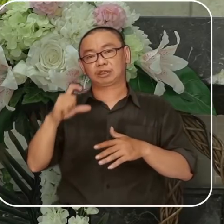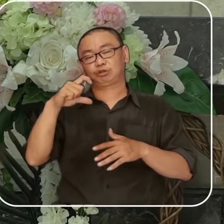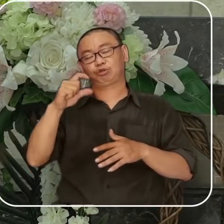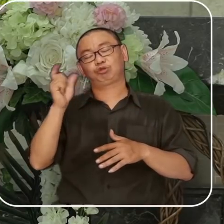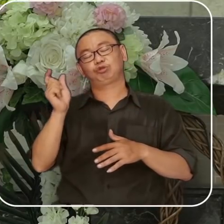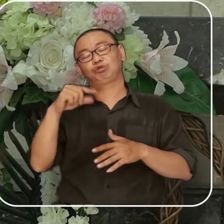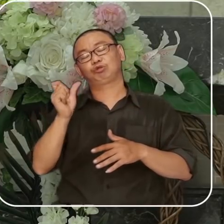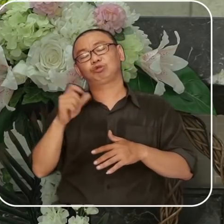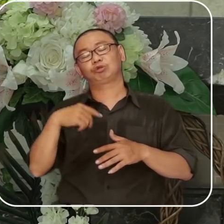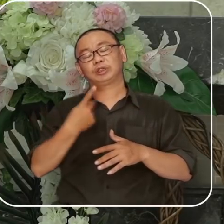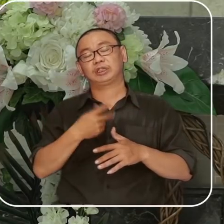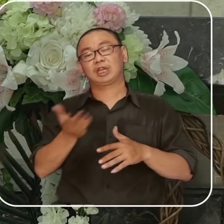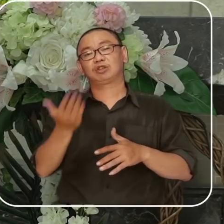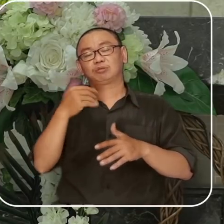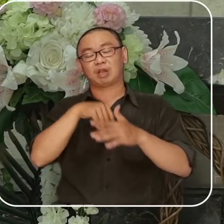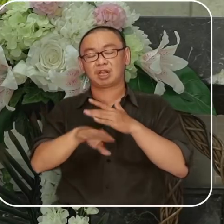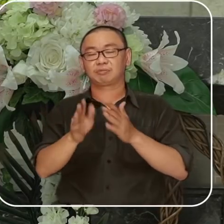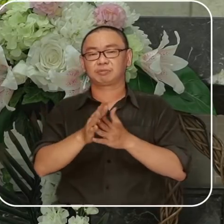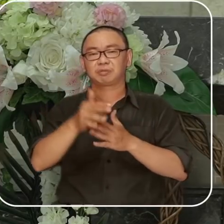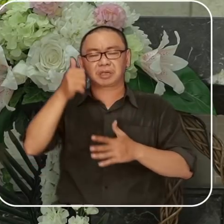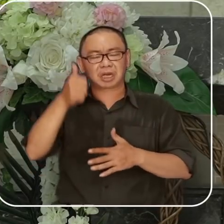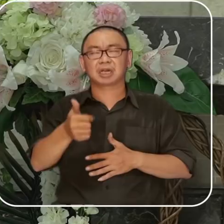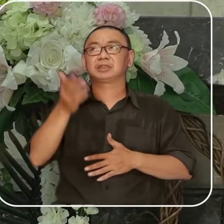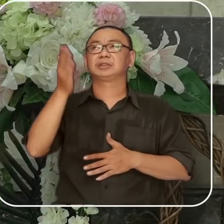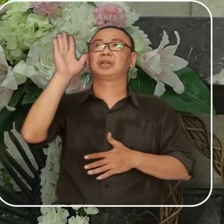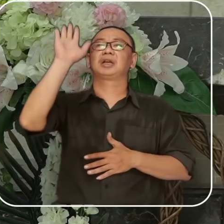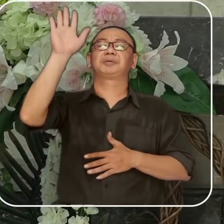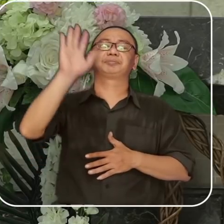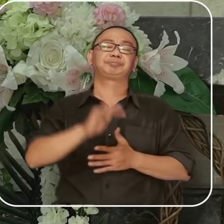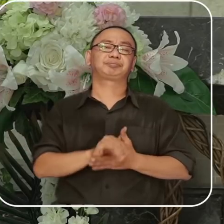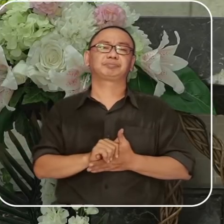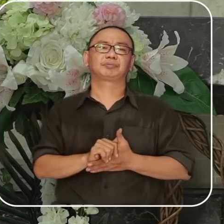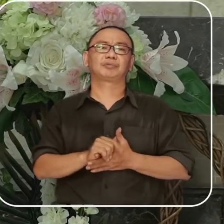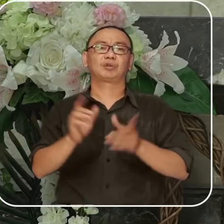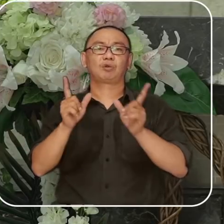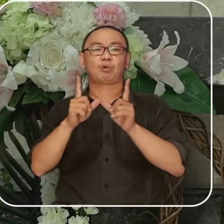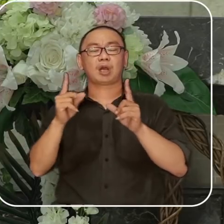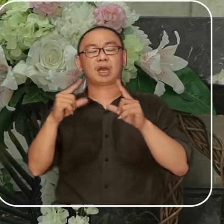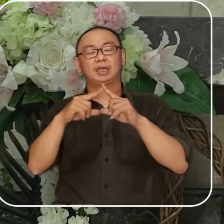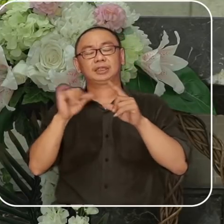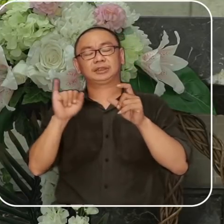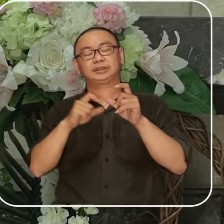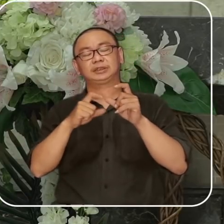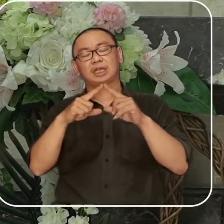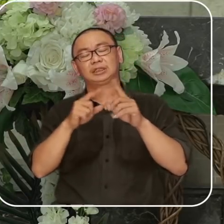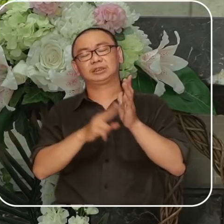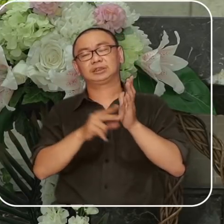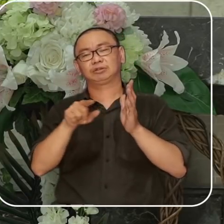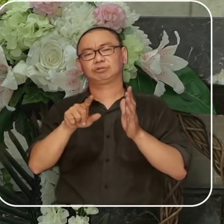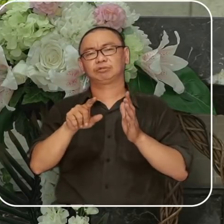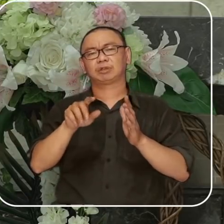kita hidup di dalam kebenarannya. Warisan itu tidak akan pernah